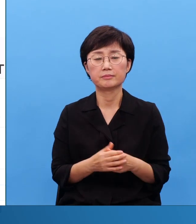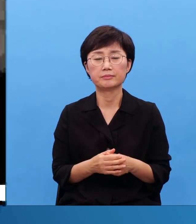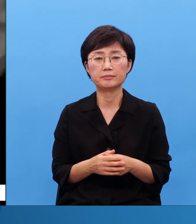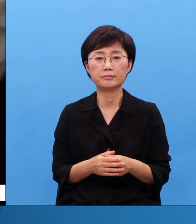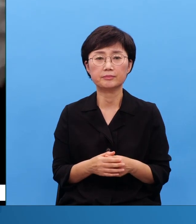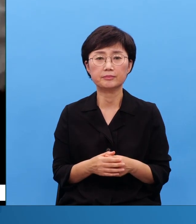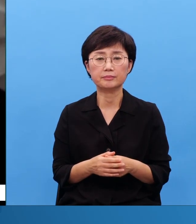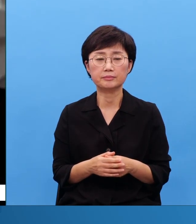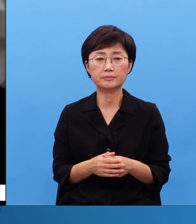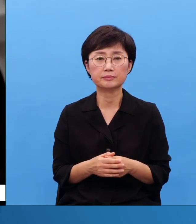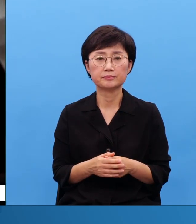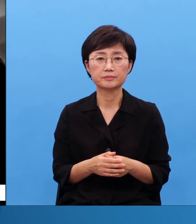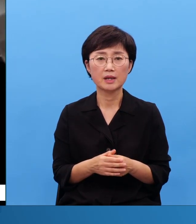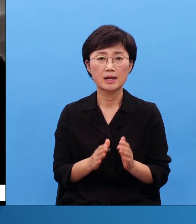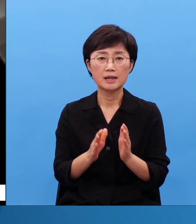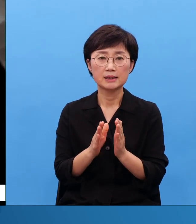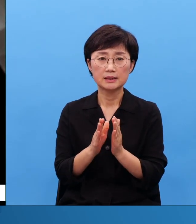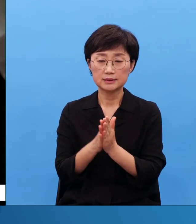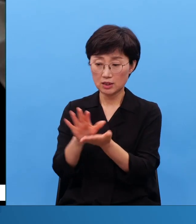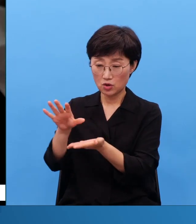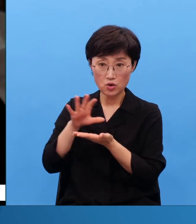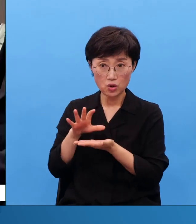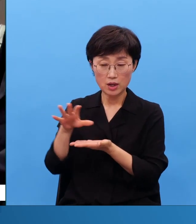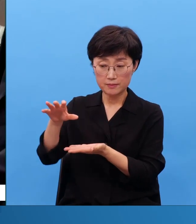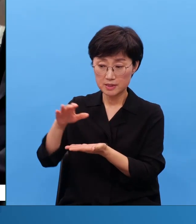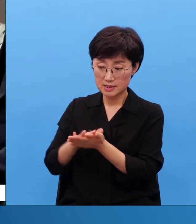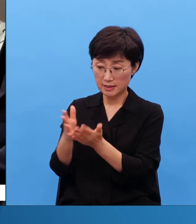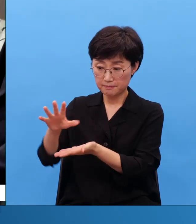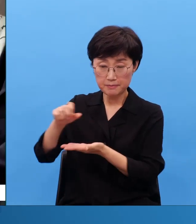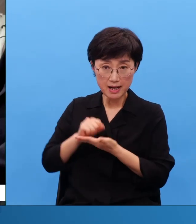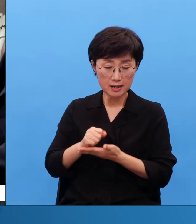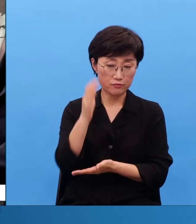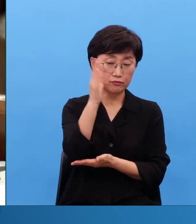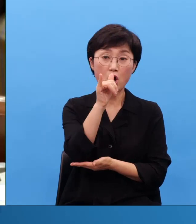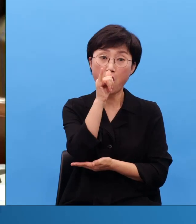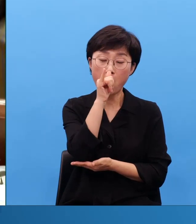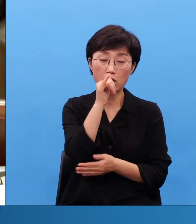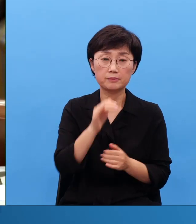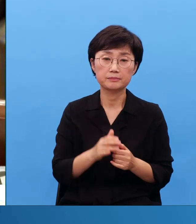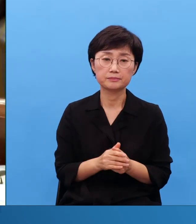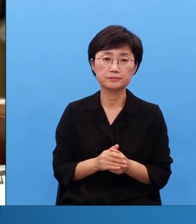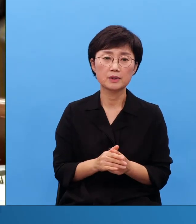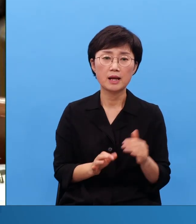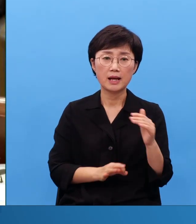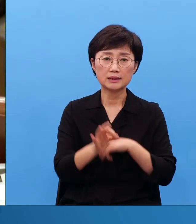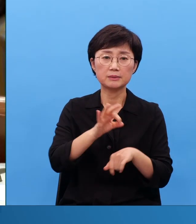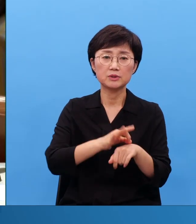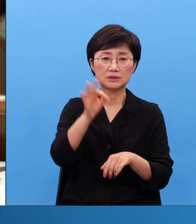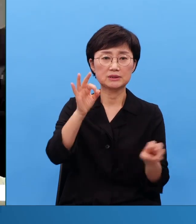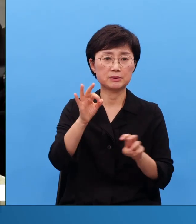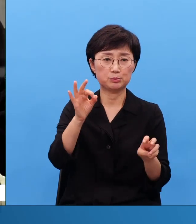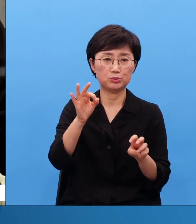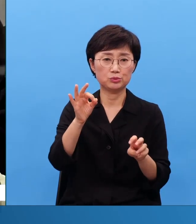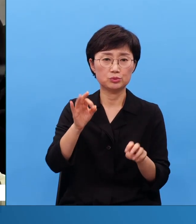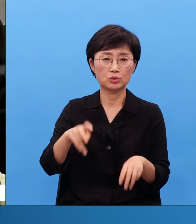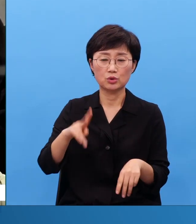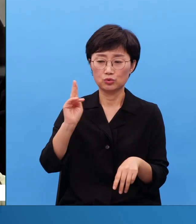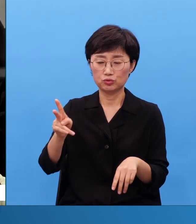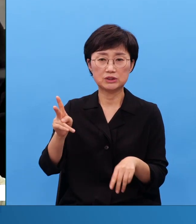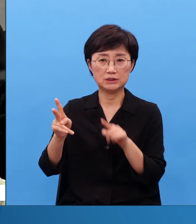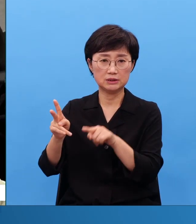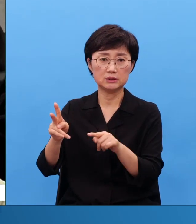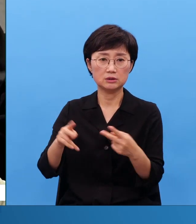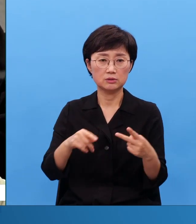열립니다. 현장 복음 메시지를 교재로 진행하고 있는 화요제자 훈련은 오전 10시 반에 1강, 이어 오후